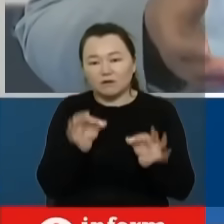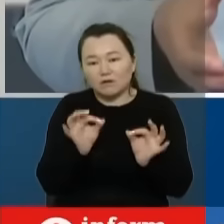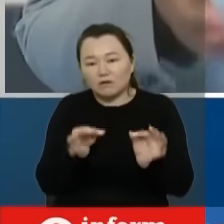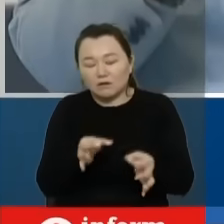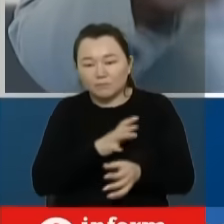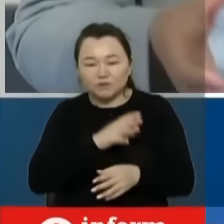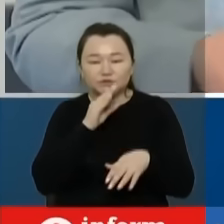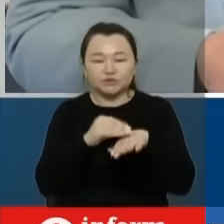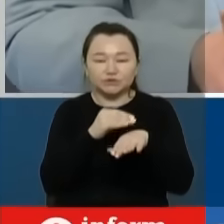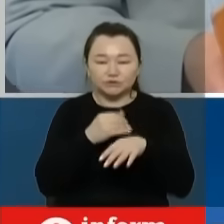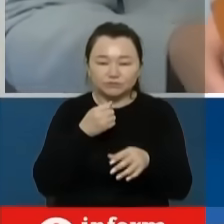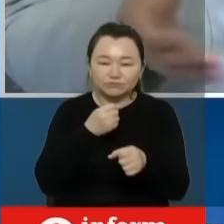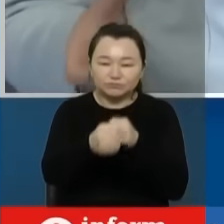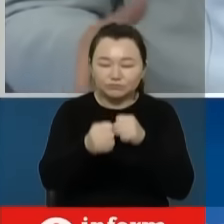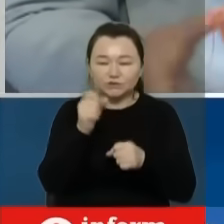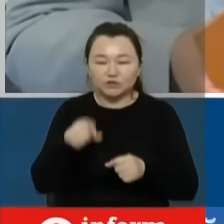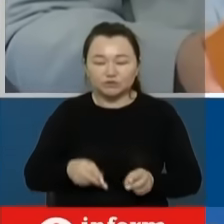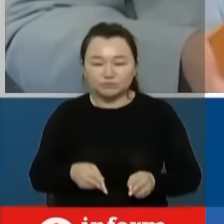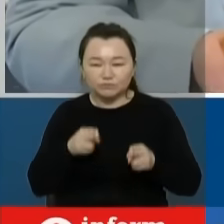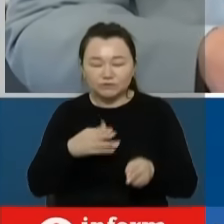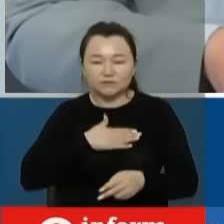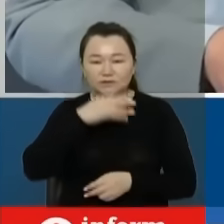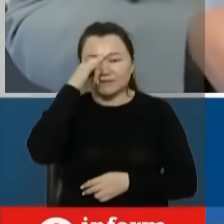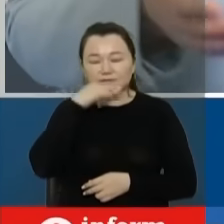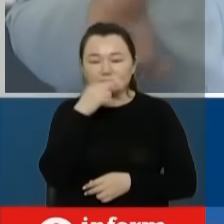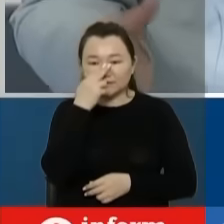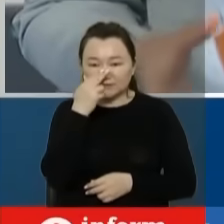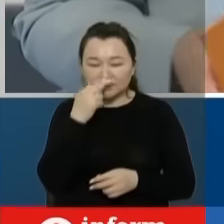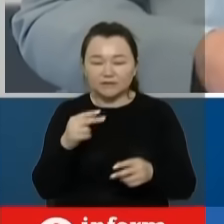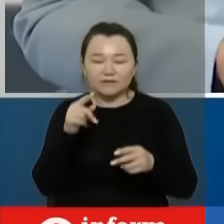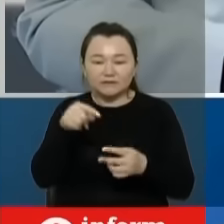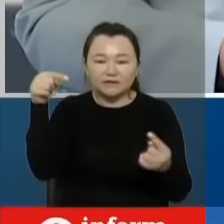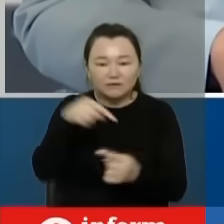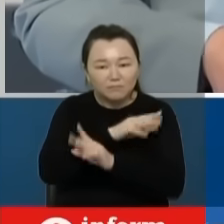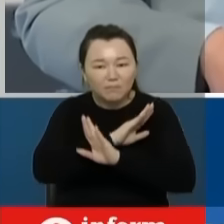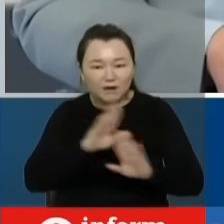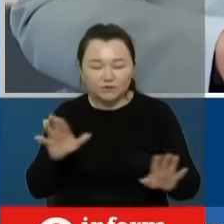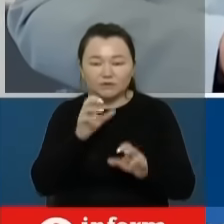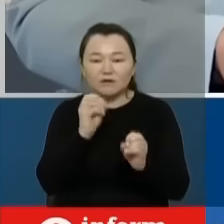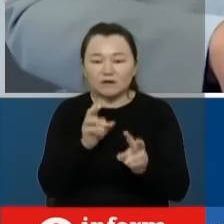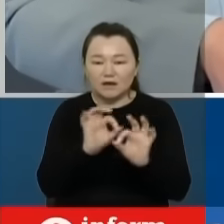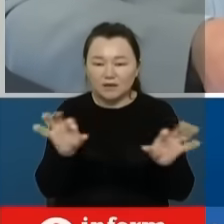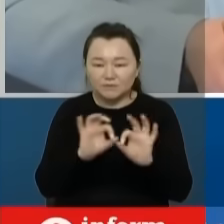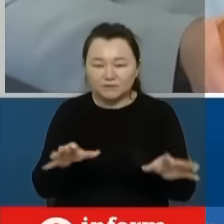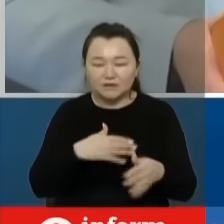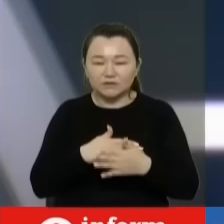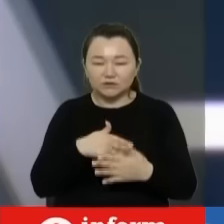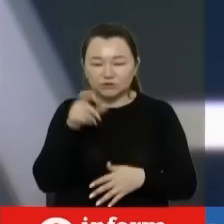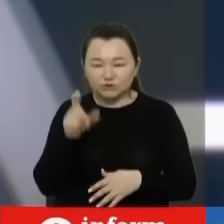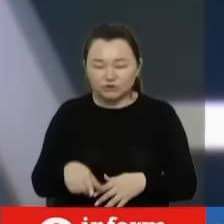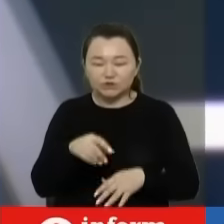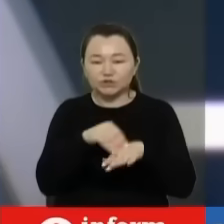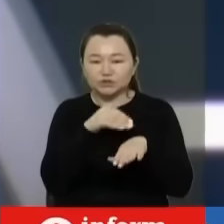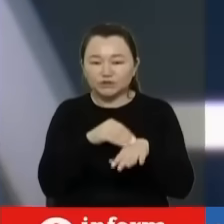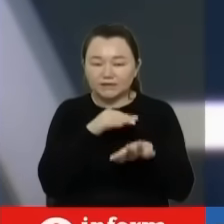Әйелді ұру, қылмыс түгілі қазағымыздың әдет-ғұрпына сай емес екенін қалай түсіндіреміз? Бұл сұрақтарды қоғам белсендісі, әйелдер істері